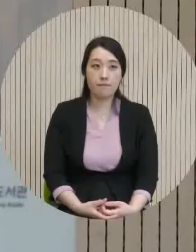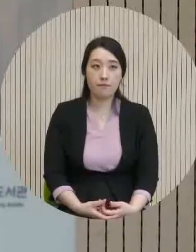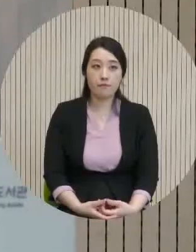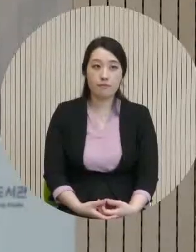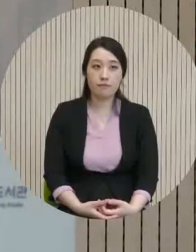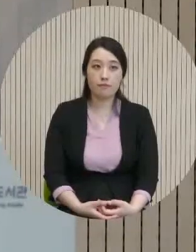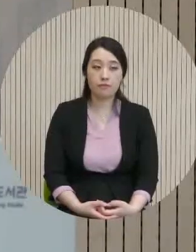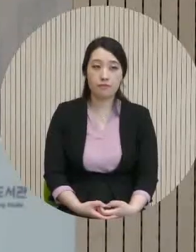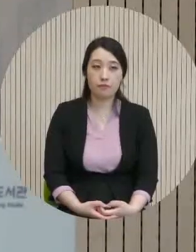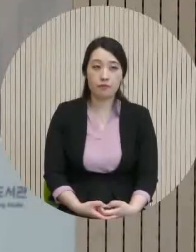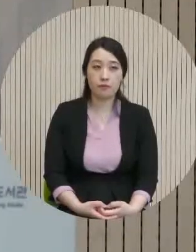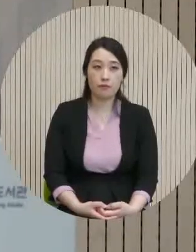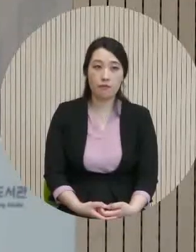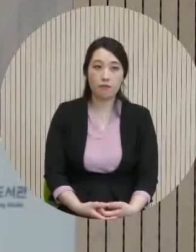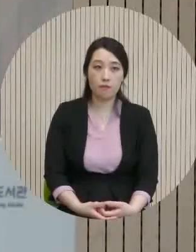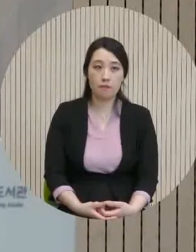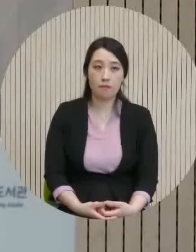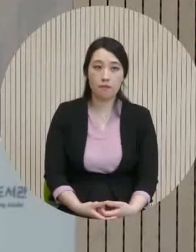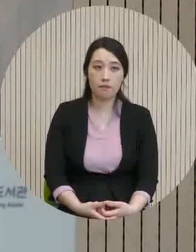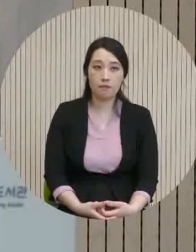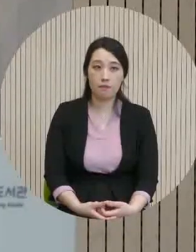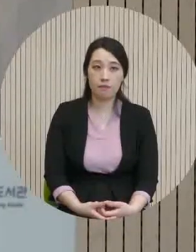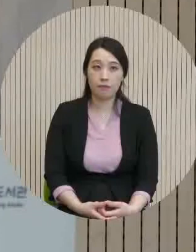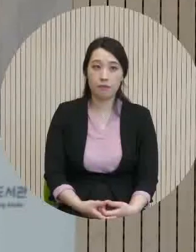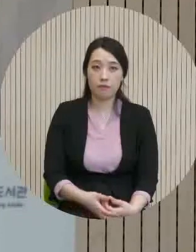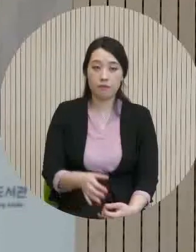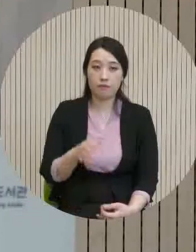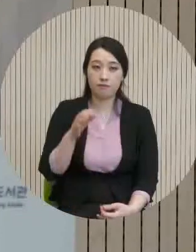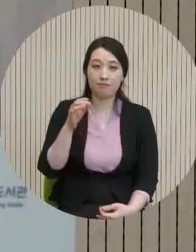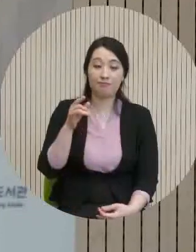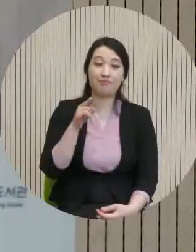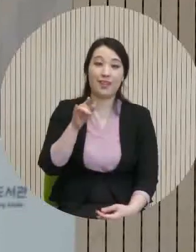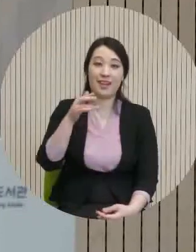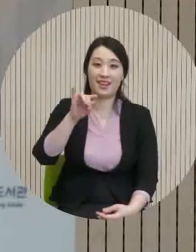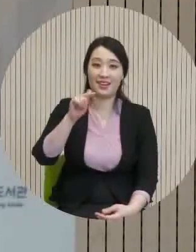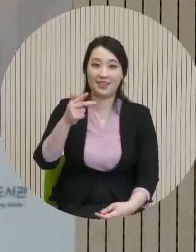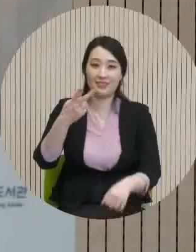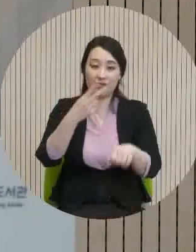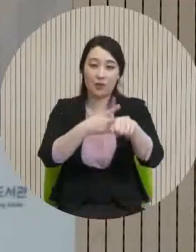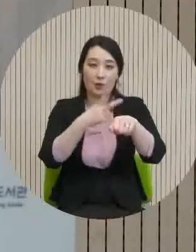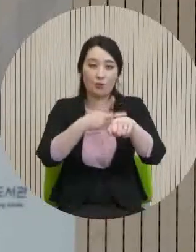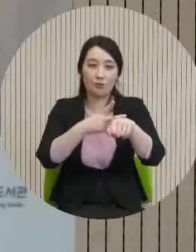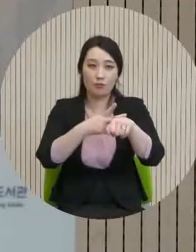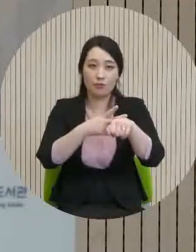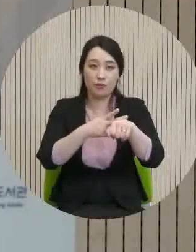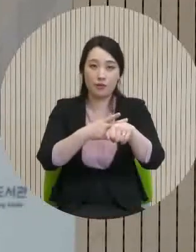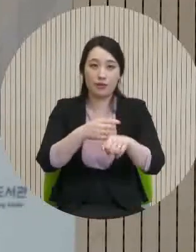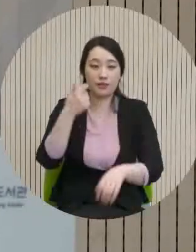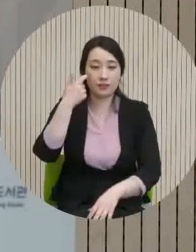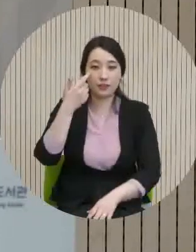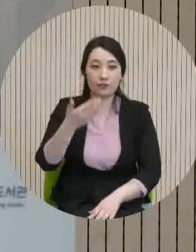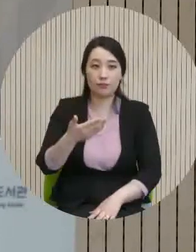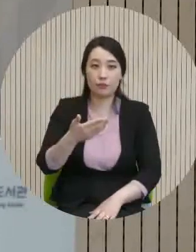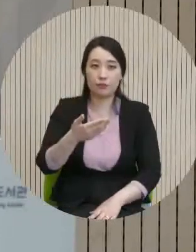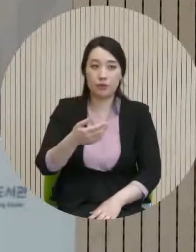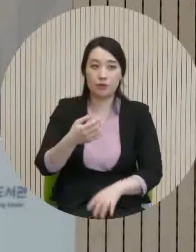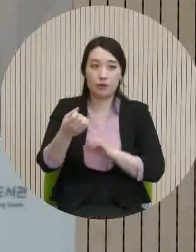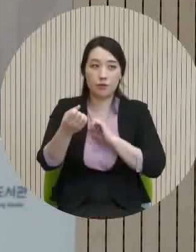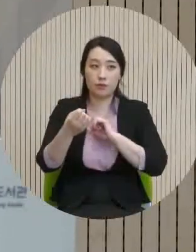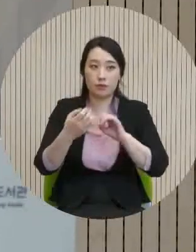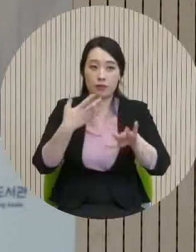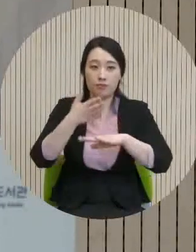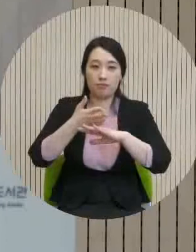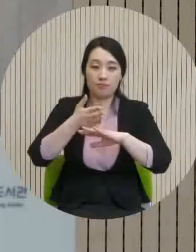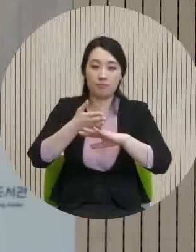네. 에릭치님 발표에 이어서 싱가포르에서 Mr. Eric Chen, thank you for your participation in the Q&A